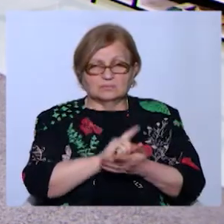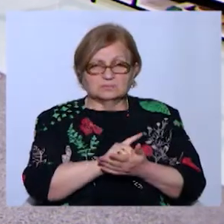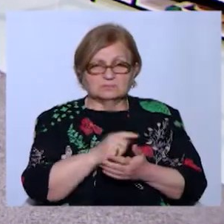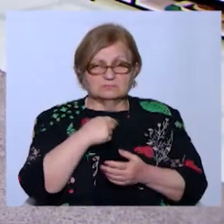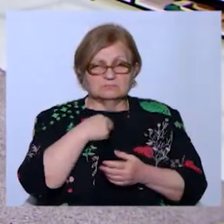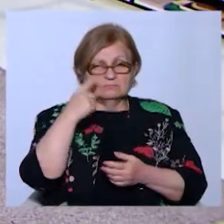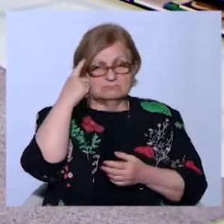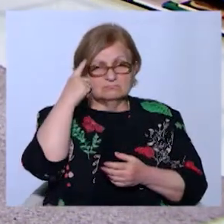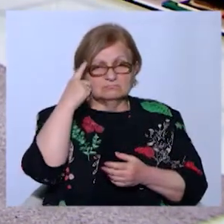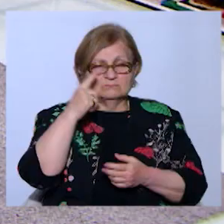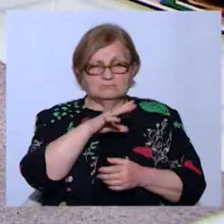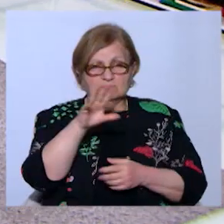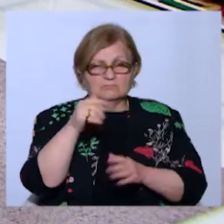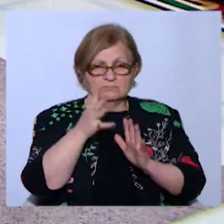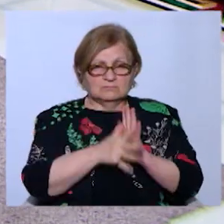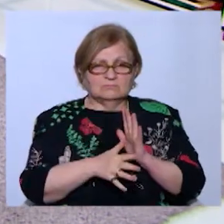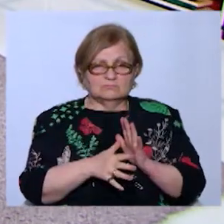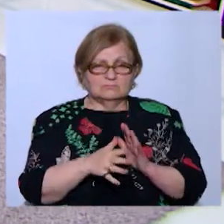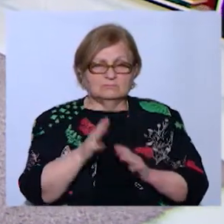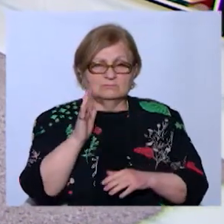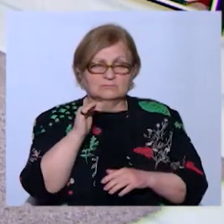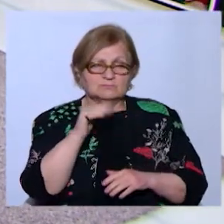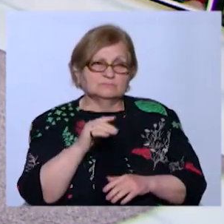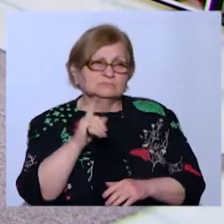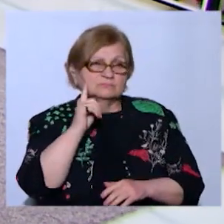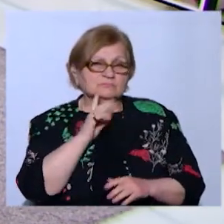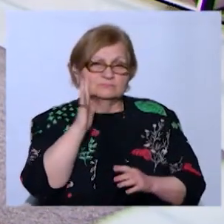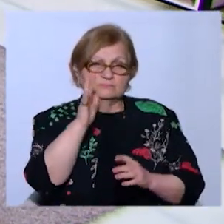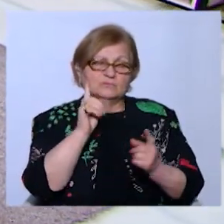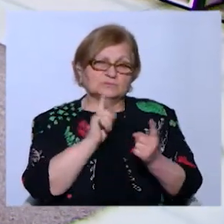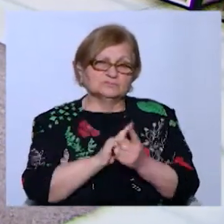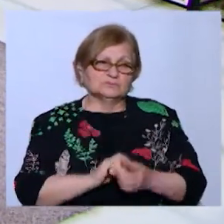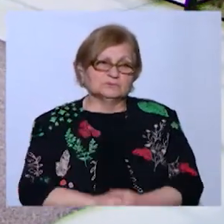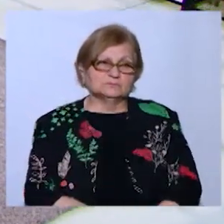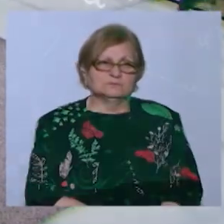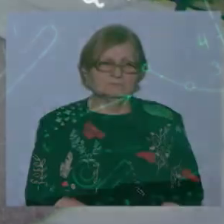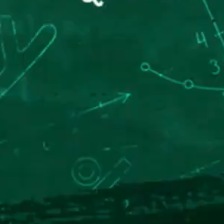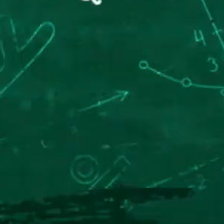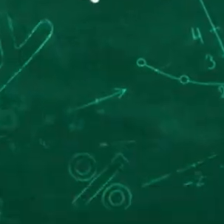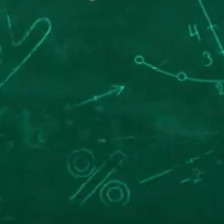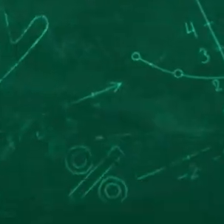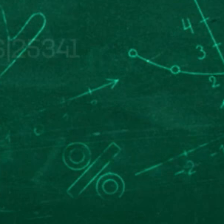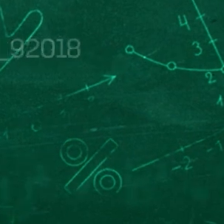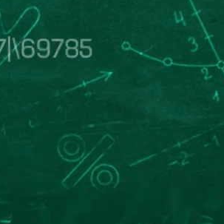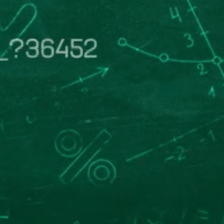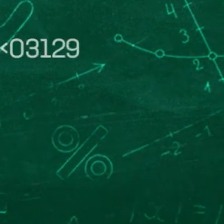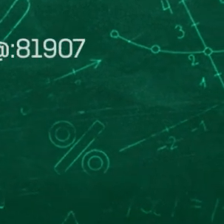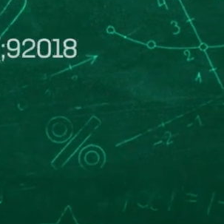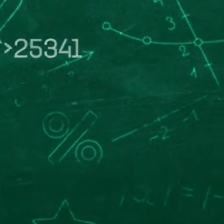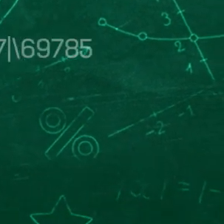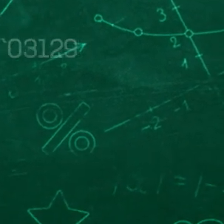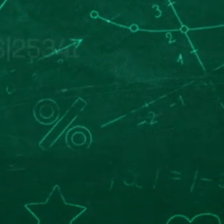მგონი უსასრულობა, მე მგონი ყველაფერი გასაგები იყო, აბა დროებით მომავალ გაკვეთილამდე.